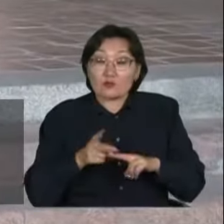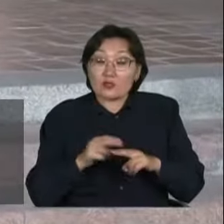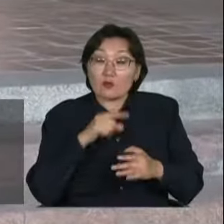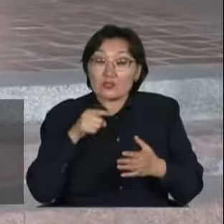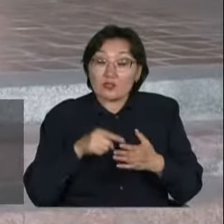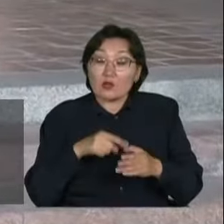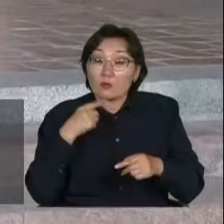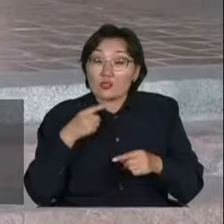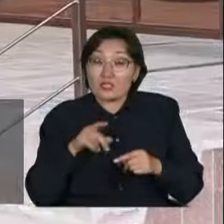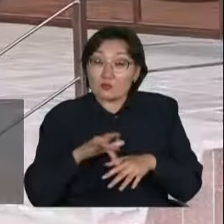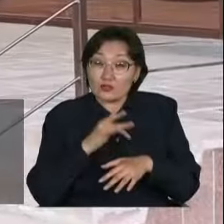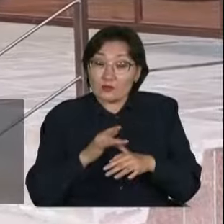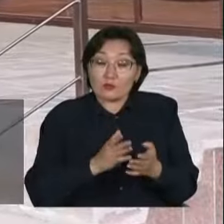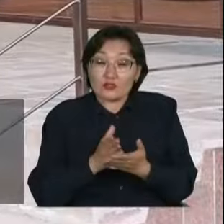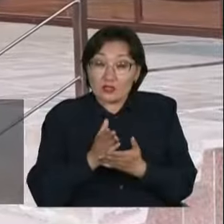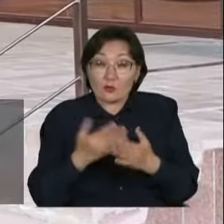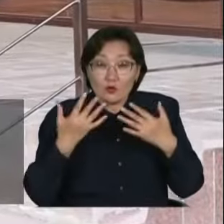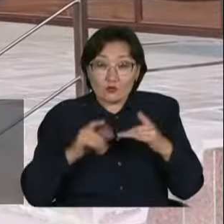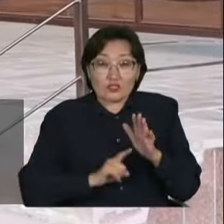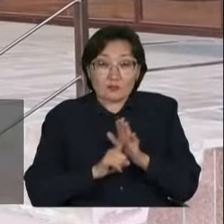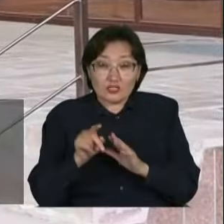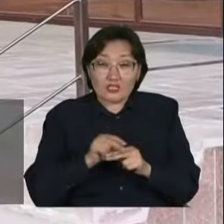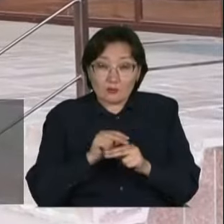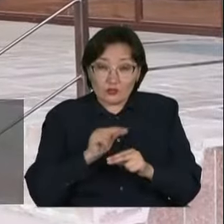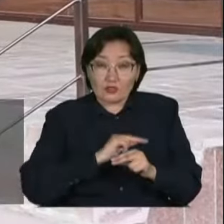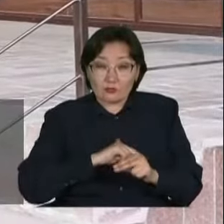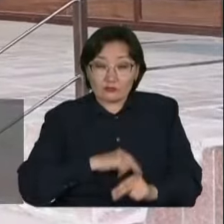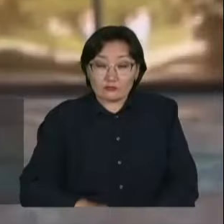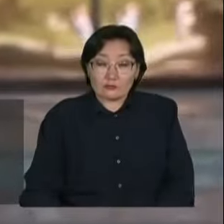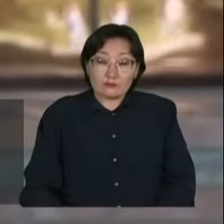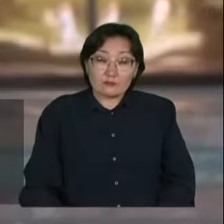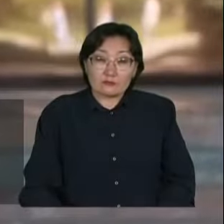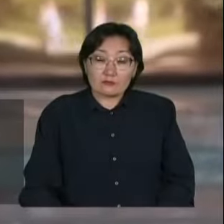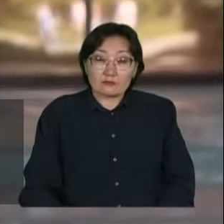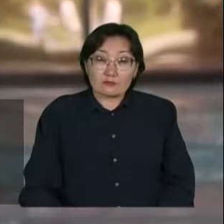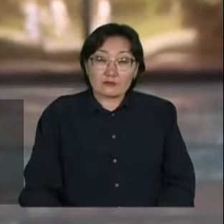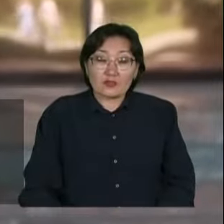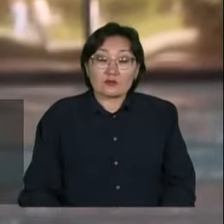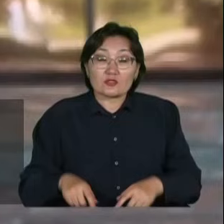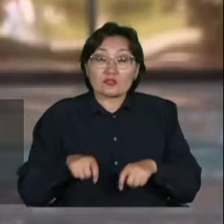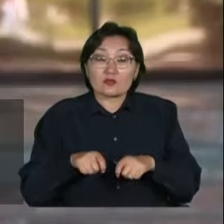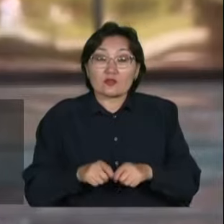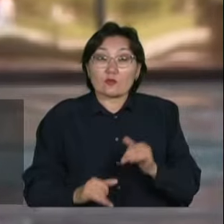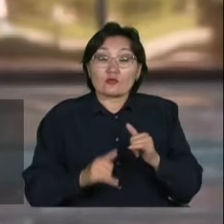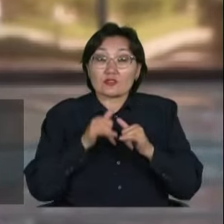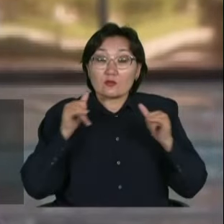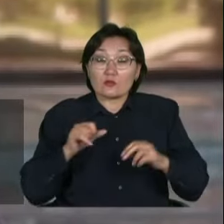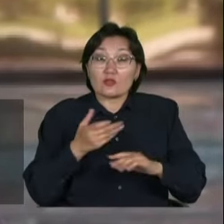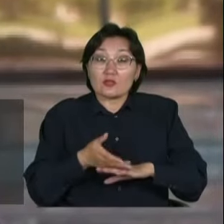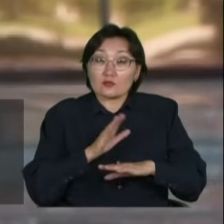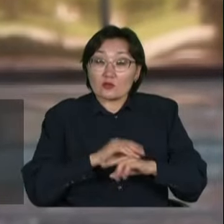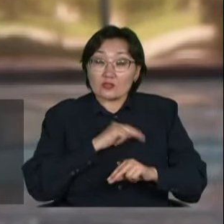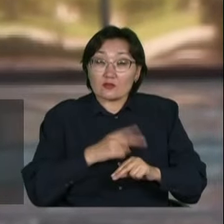вопросу говорят, что коммунальные службы уже приступили к работе. Из-за увеличения нагрузки на работу насосной станции